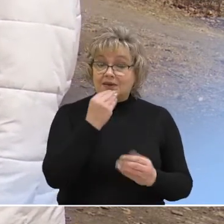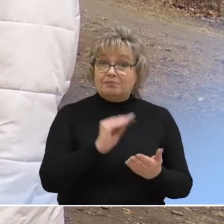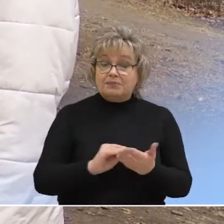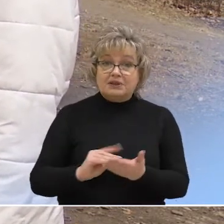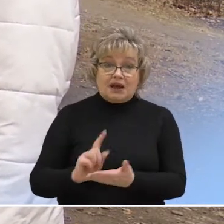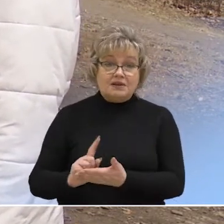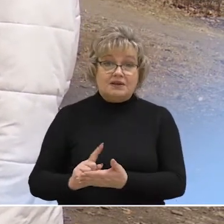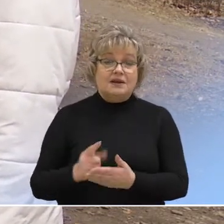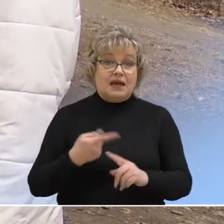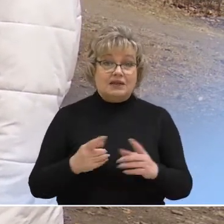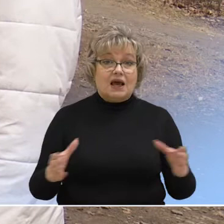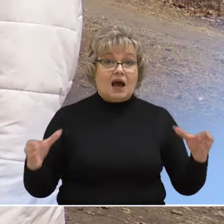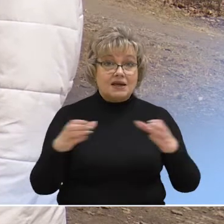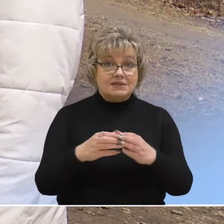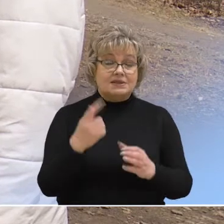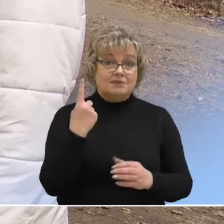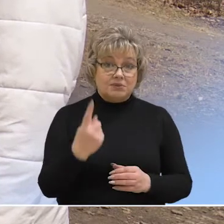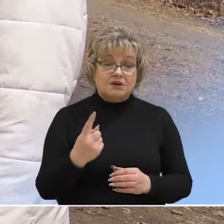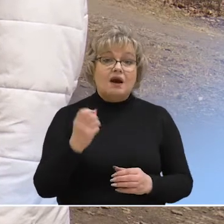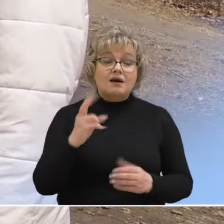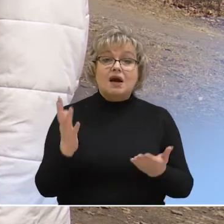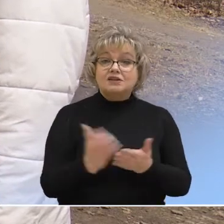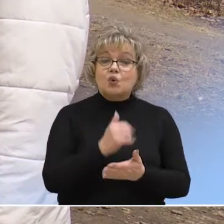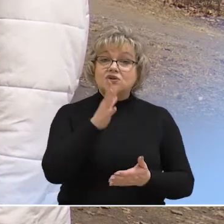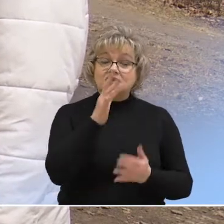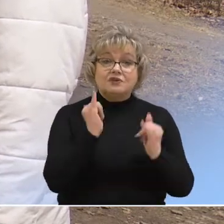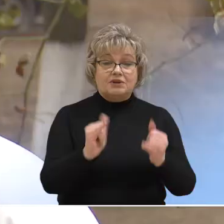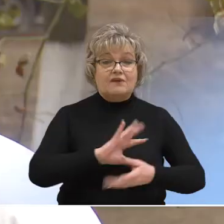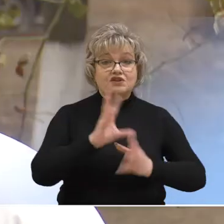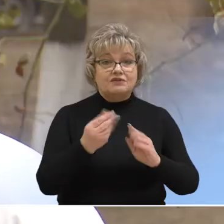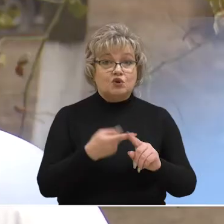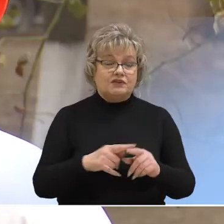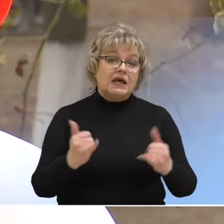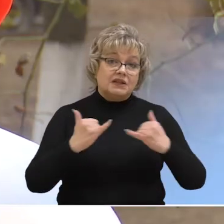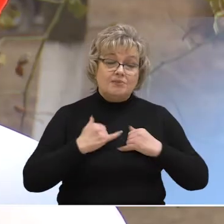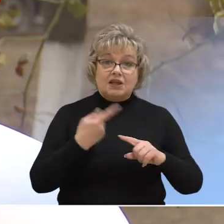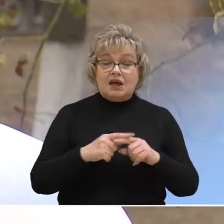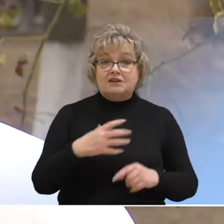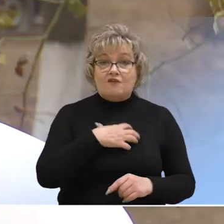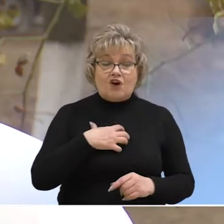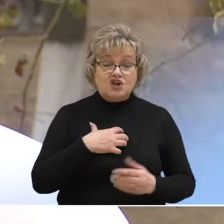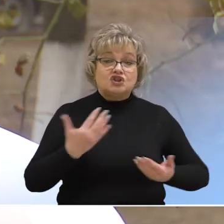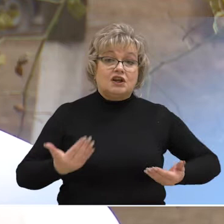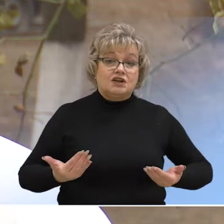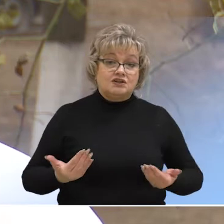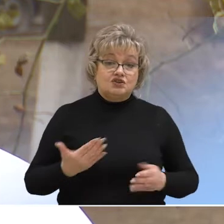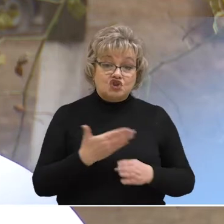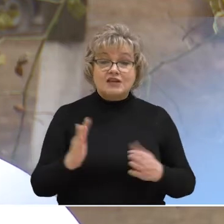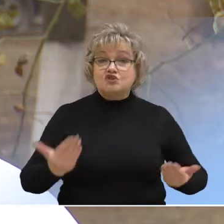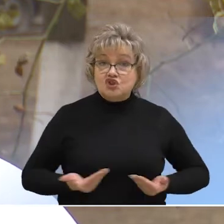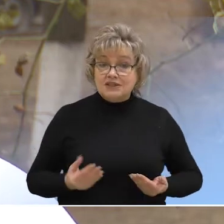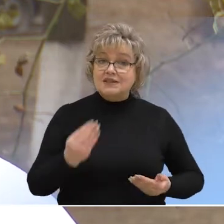один такой мир, да? Как вы находите время для этого всего? Ну, для меня это важная часть жизни, пища жизни, потому